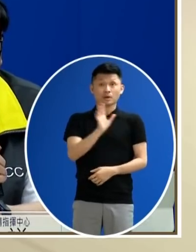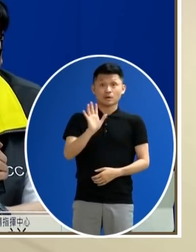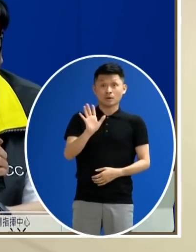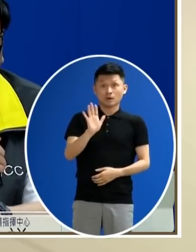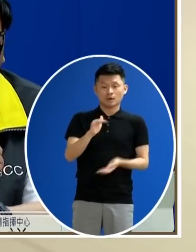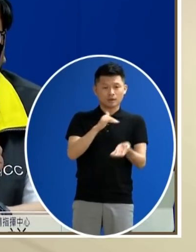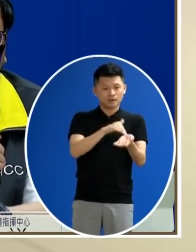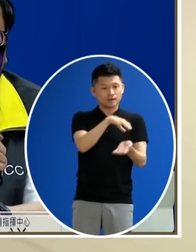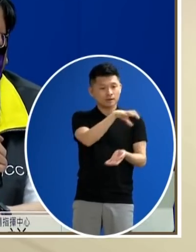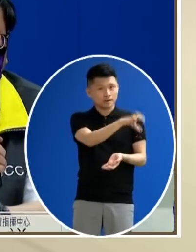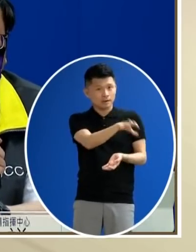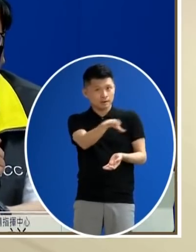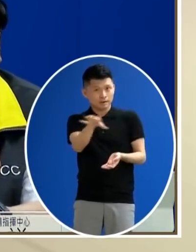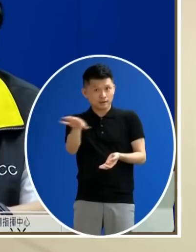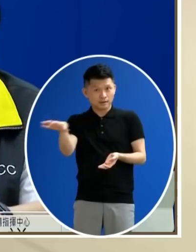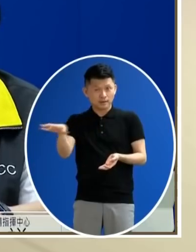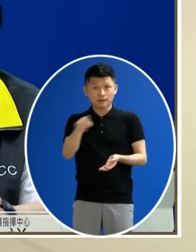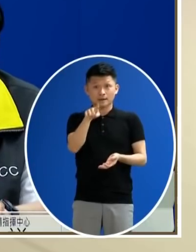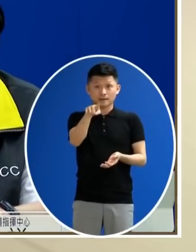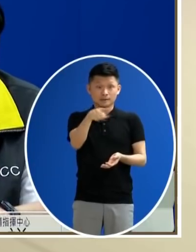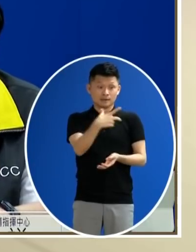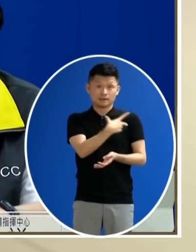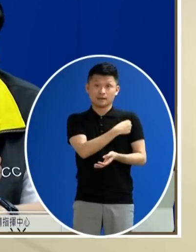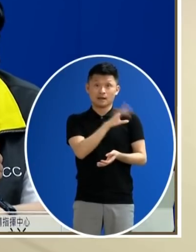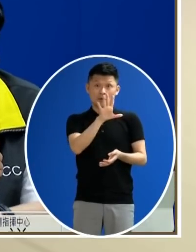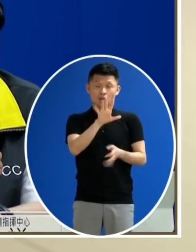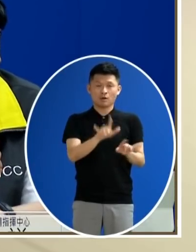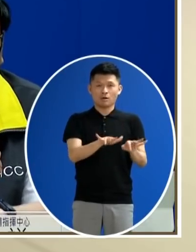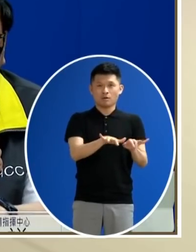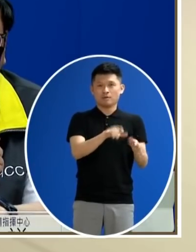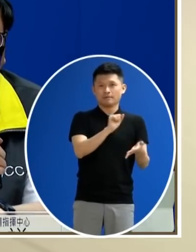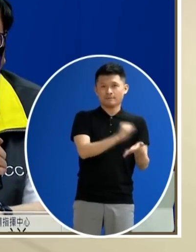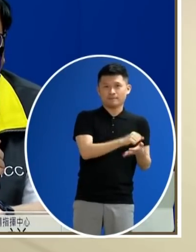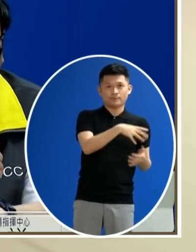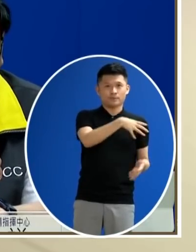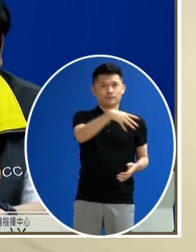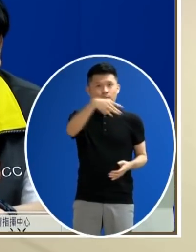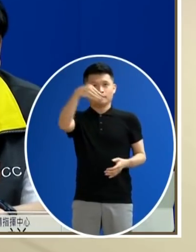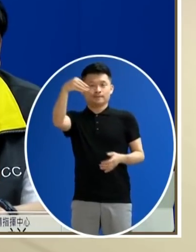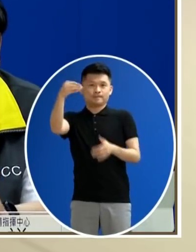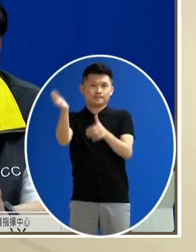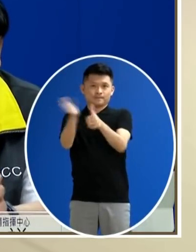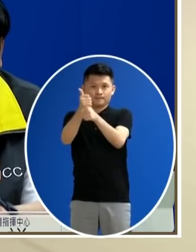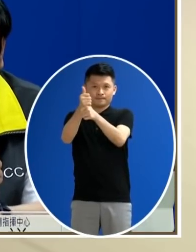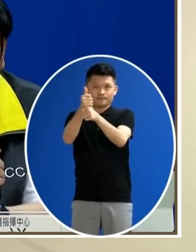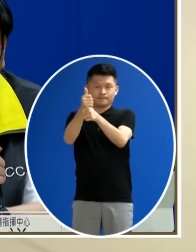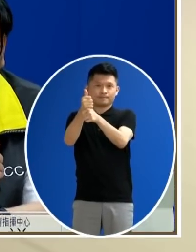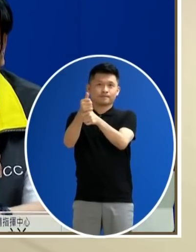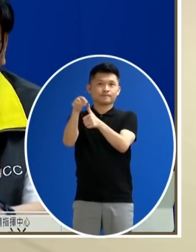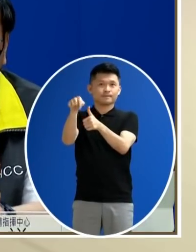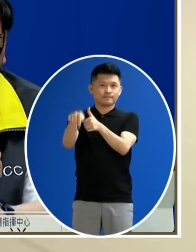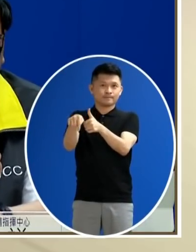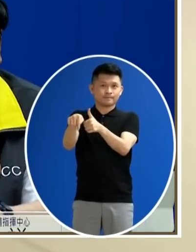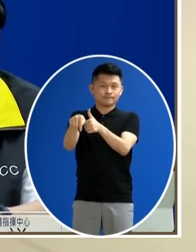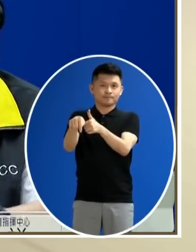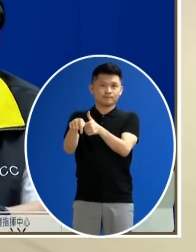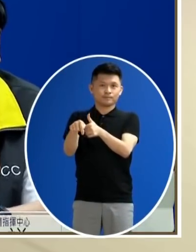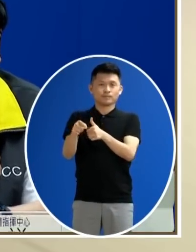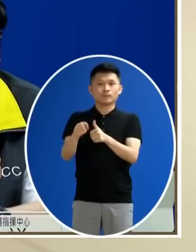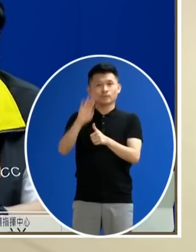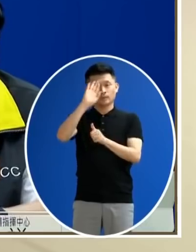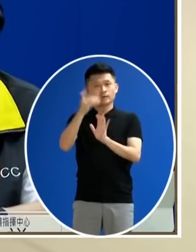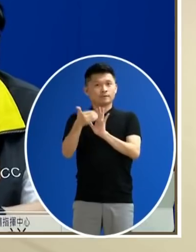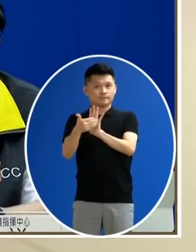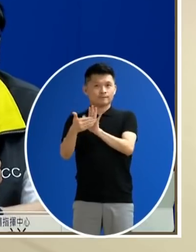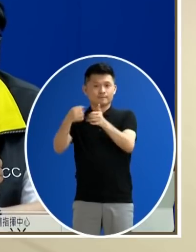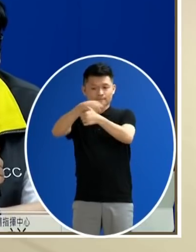所有的医疗院所都会把你的资料会上传到我们的预约系统里，我们的这个预防接种